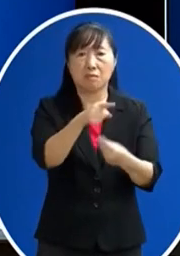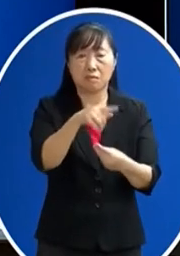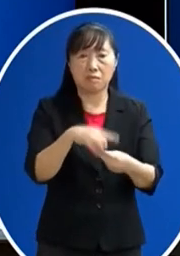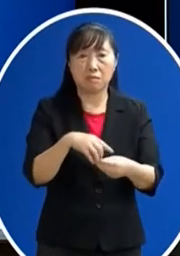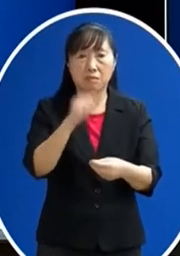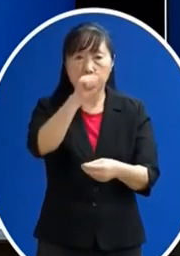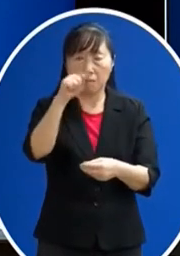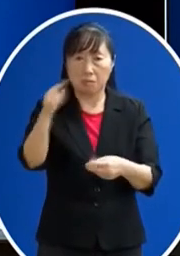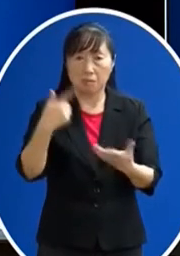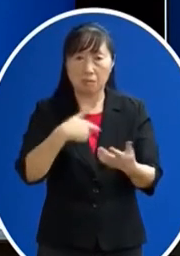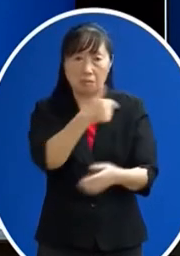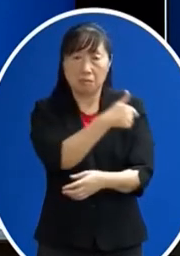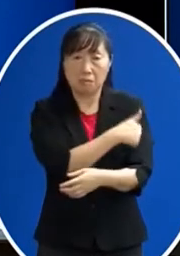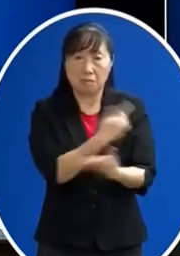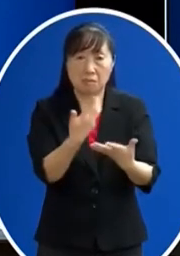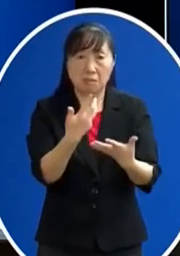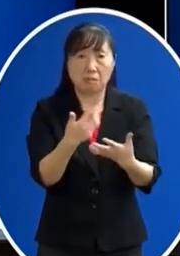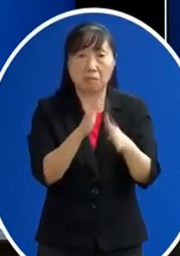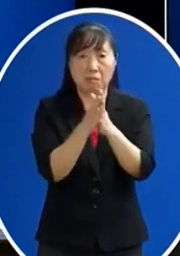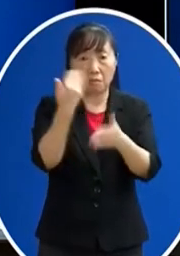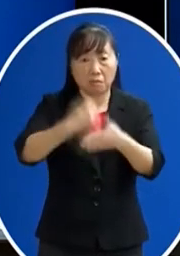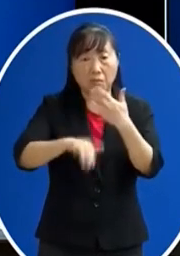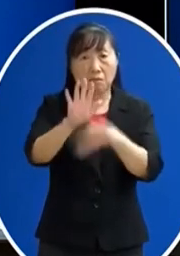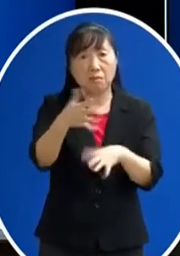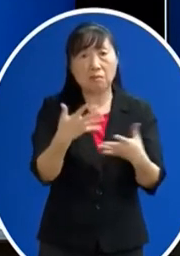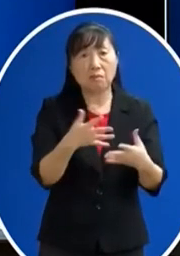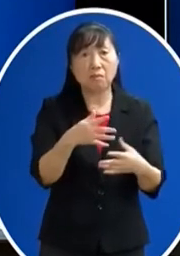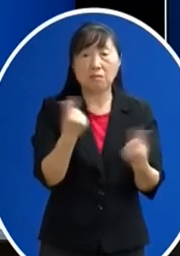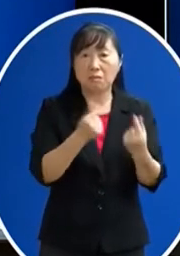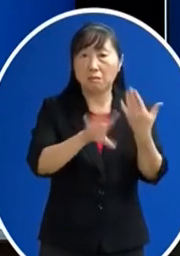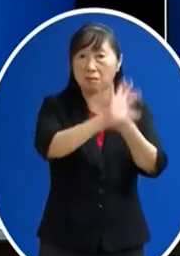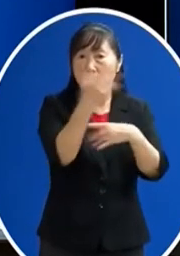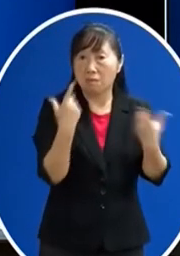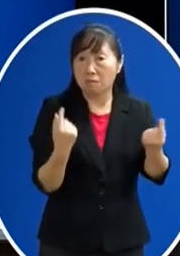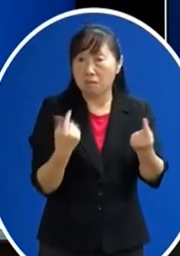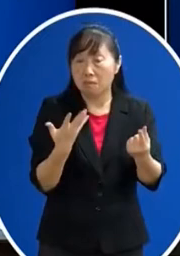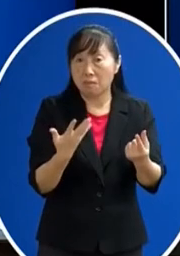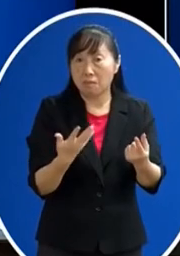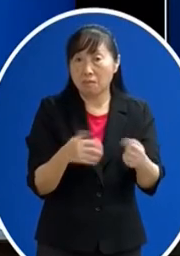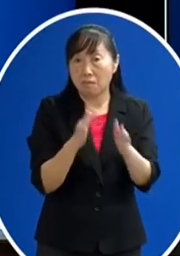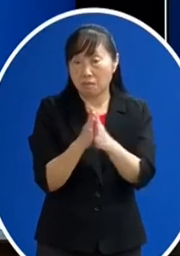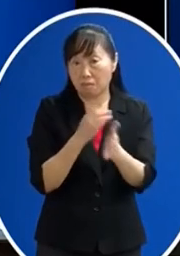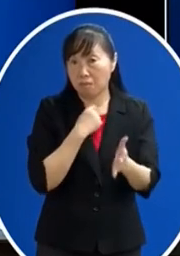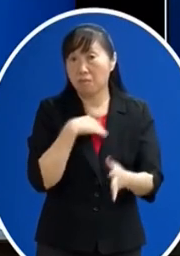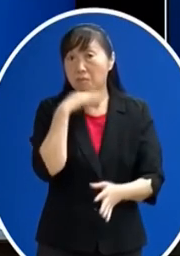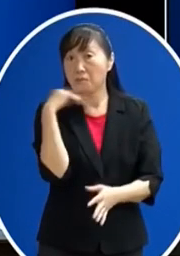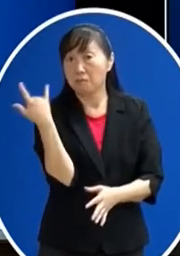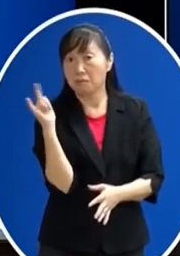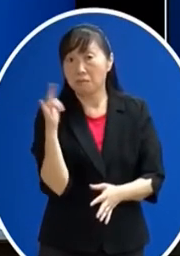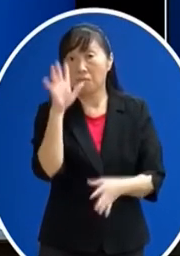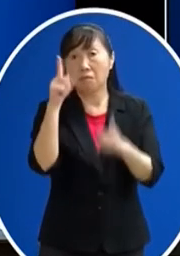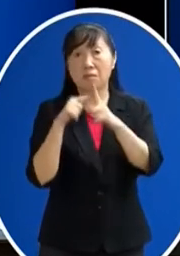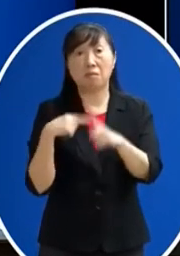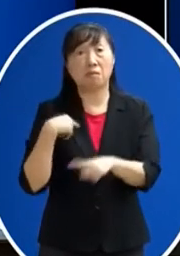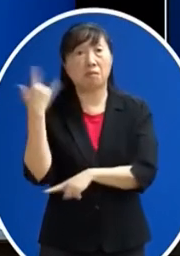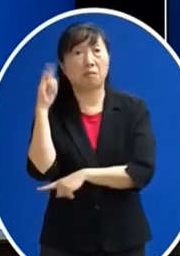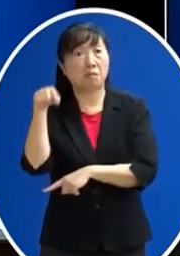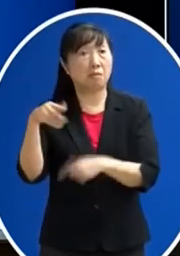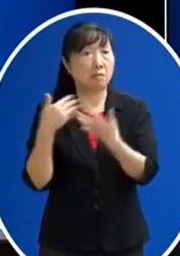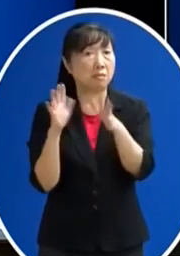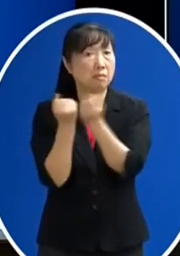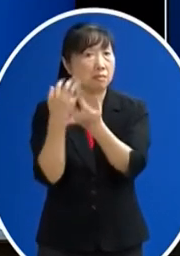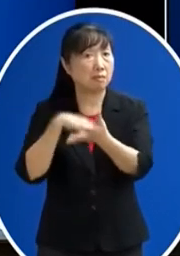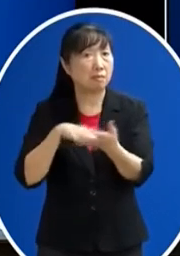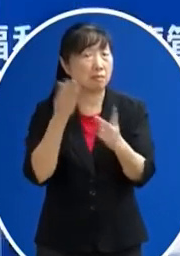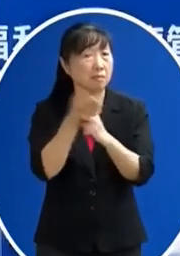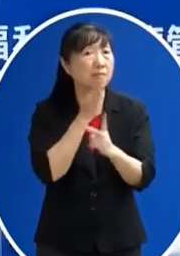样会出现这样的现象吗？就是剩余的 AZ 我们怎么处理呢？如果大家都仍然要继续决定要继续等莫德纳或者其他的疫苗的一个部分，